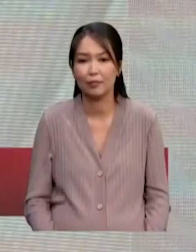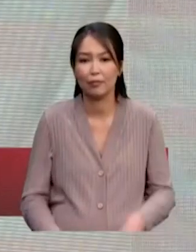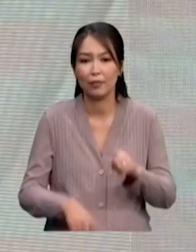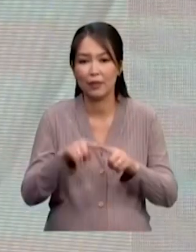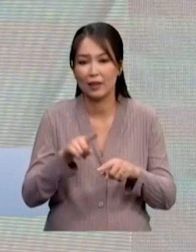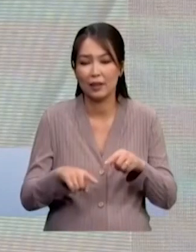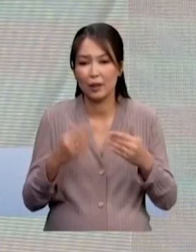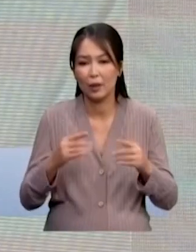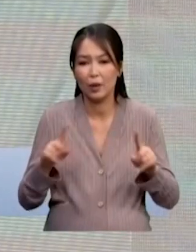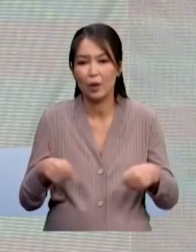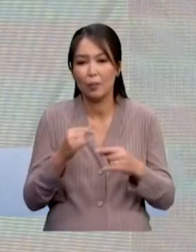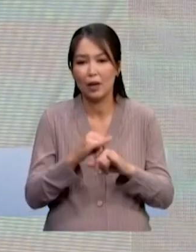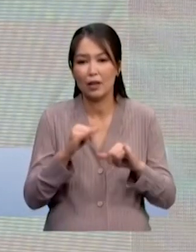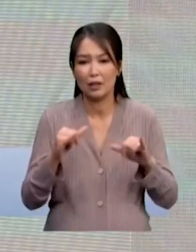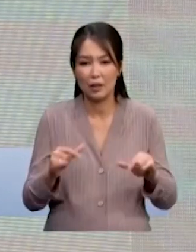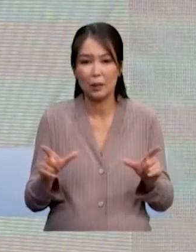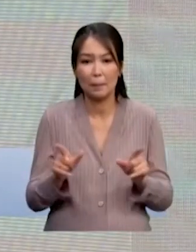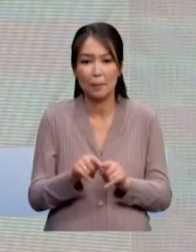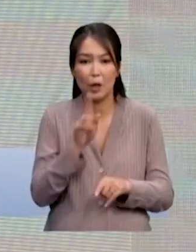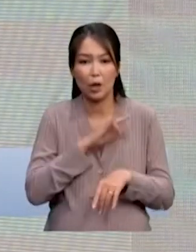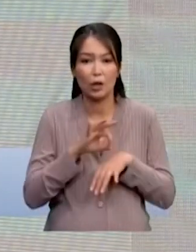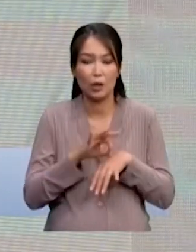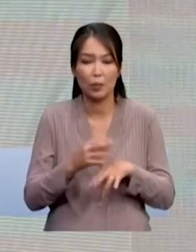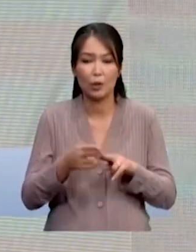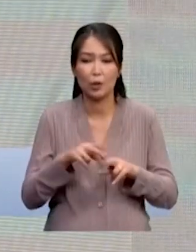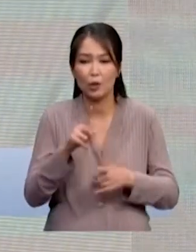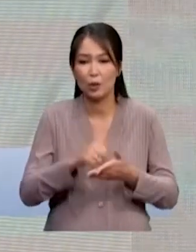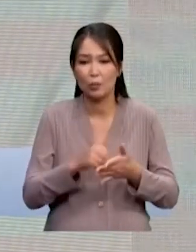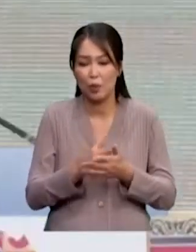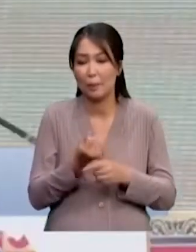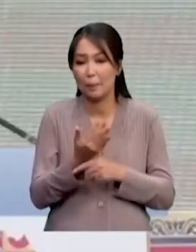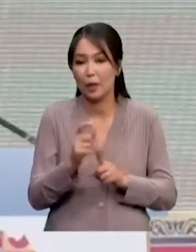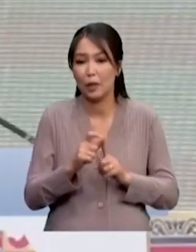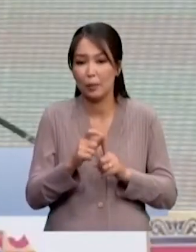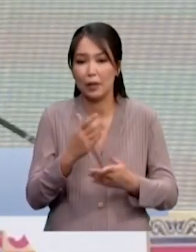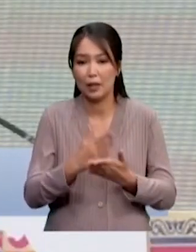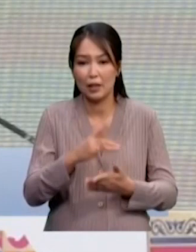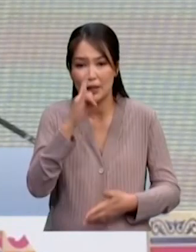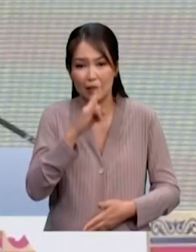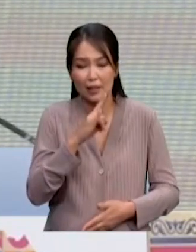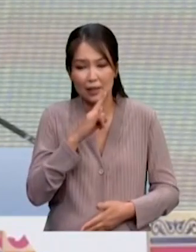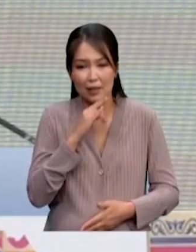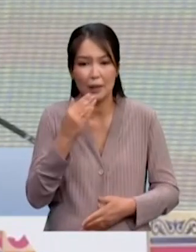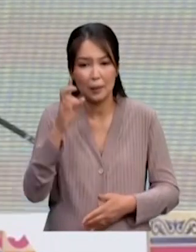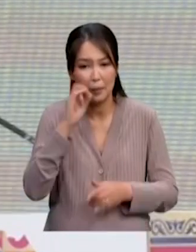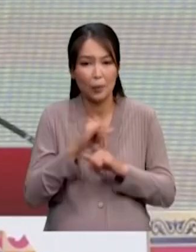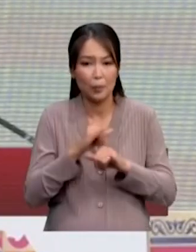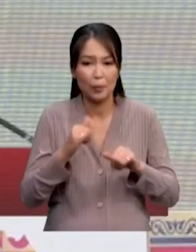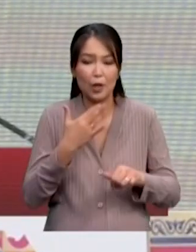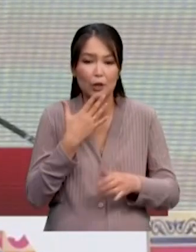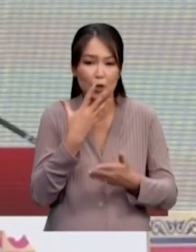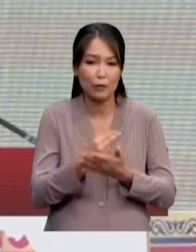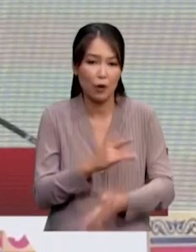Отанымыздың өркендеуі үшін бірге жұмыс істейік. Сол себепті бірнеше ұсыныстарым бар. Қазақ бизнесін ілгерілету, шетелдегі өз